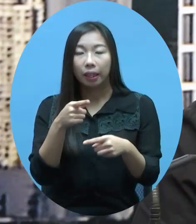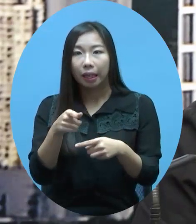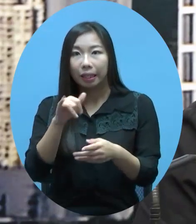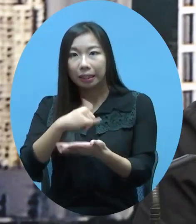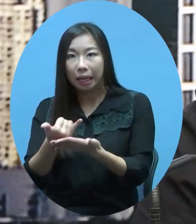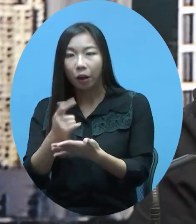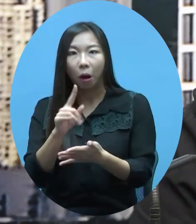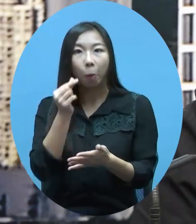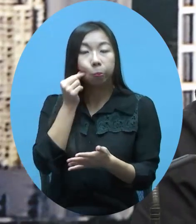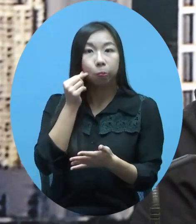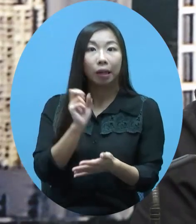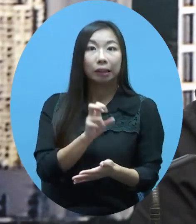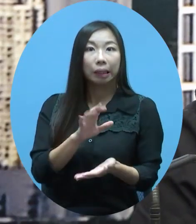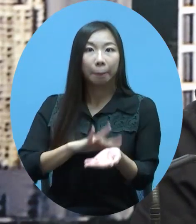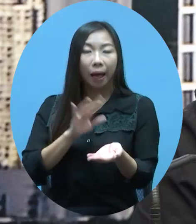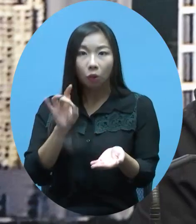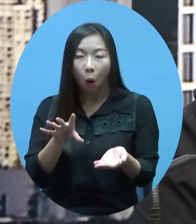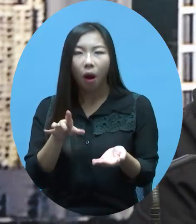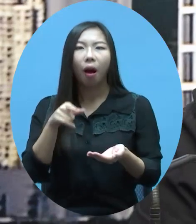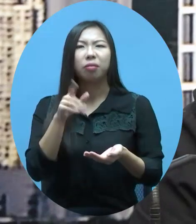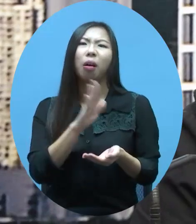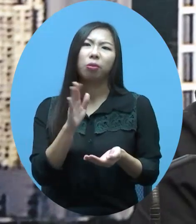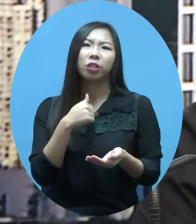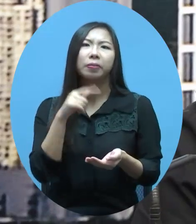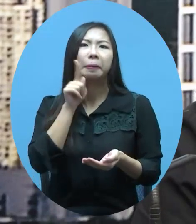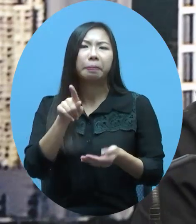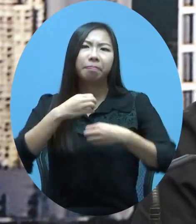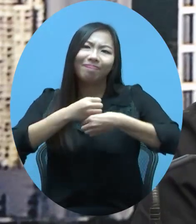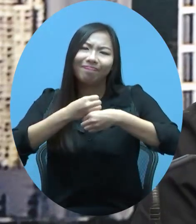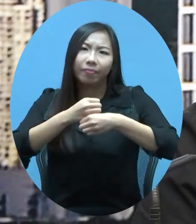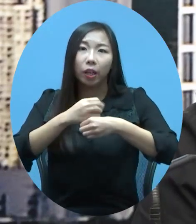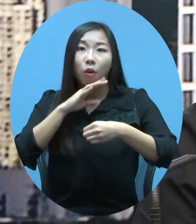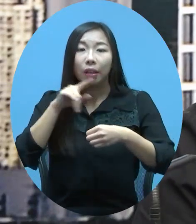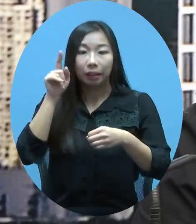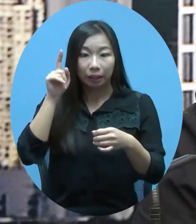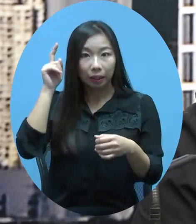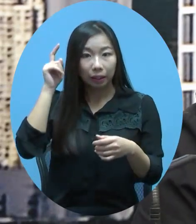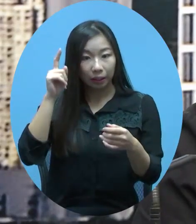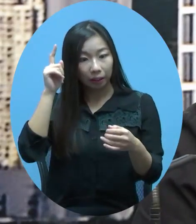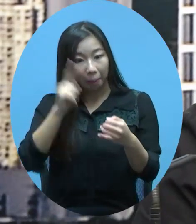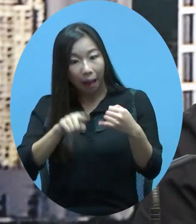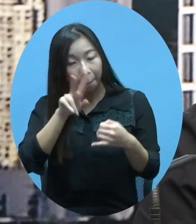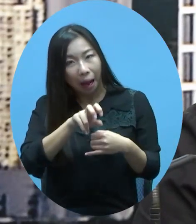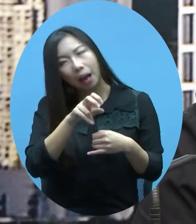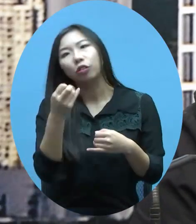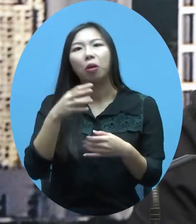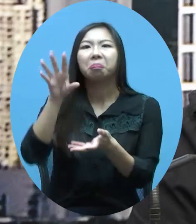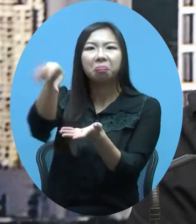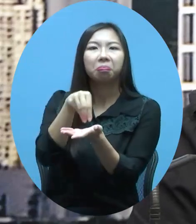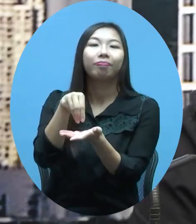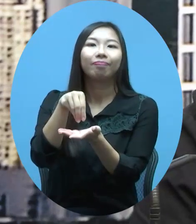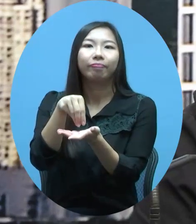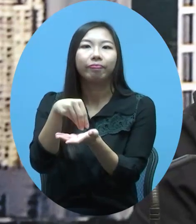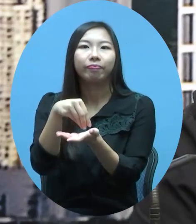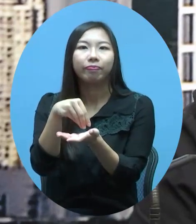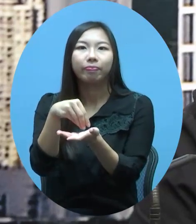病毒咯。咁嗰個都需要大概一個禮拜到，咁我哋等知道咗個結果咧，再去攞，咁我哋就會掌握多啲資料，究竟。我哋